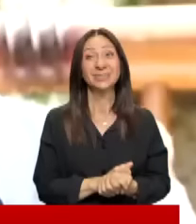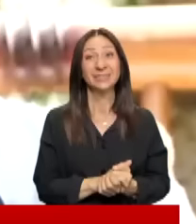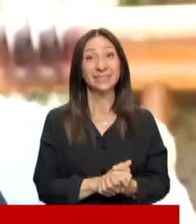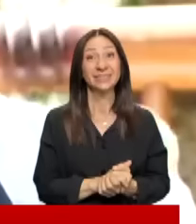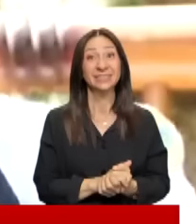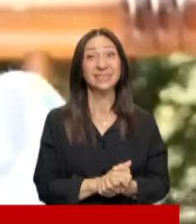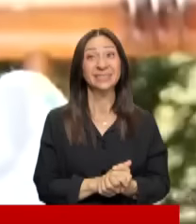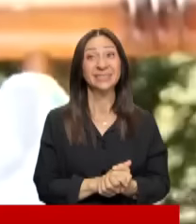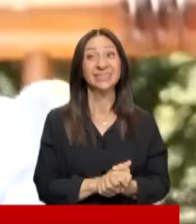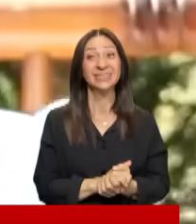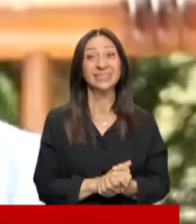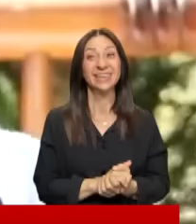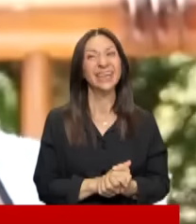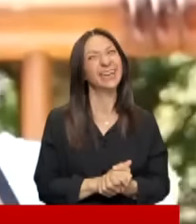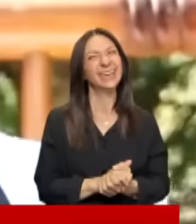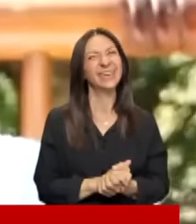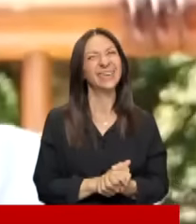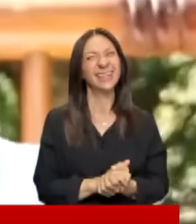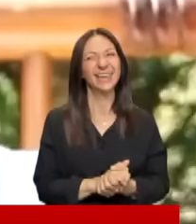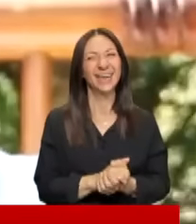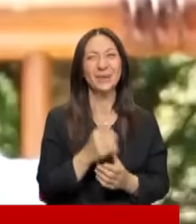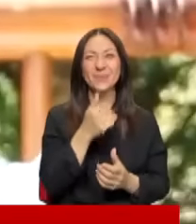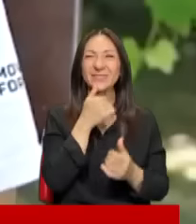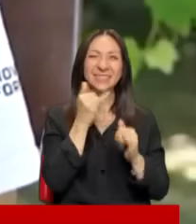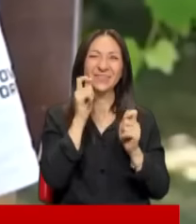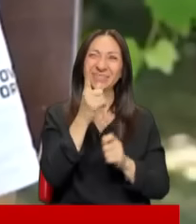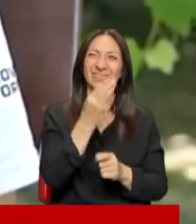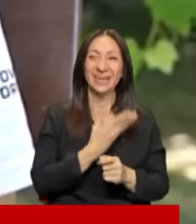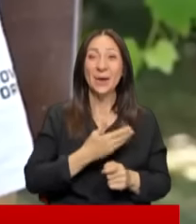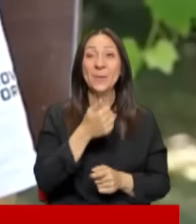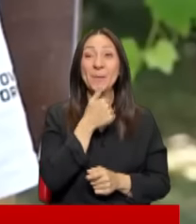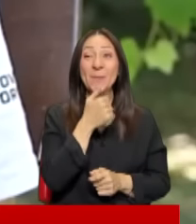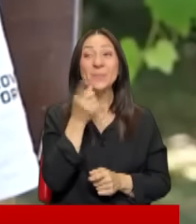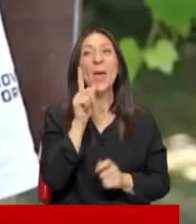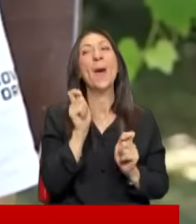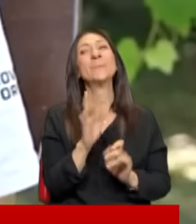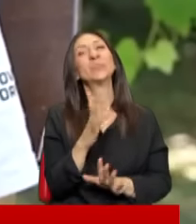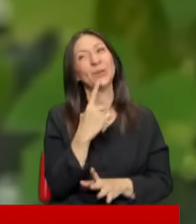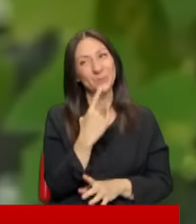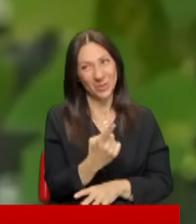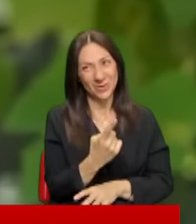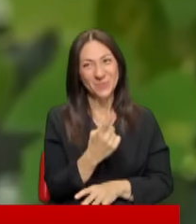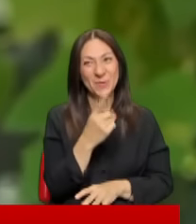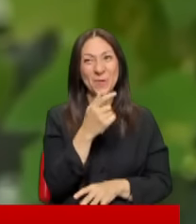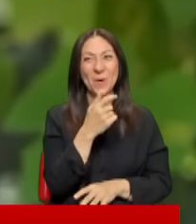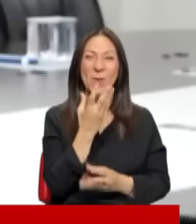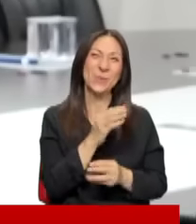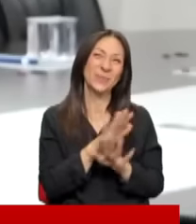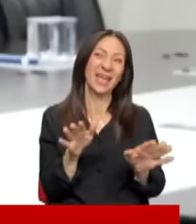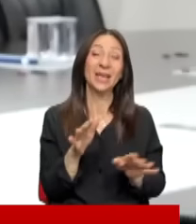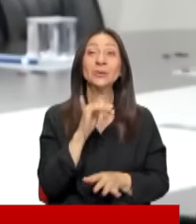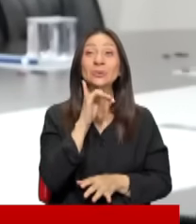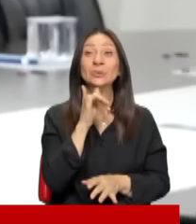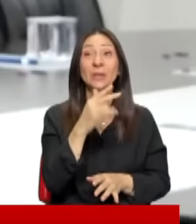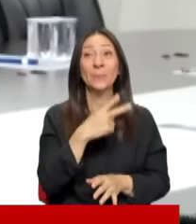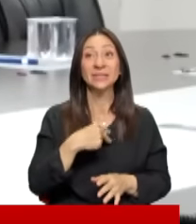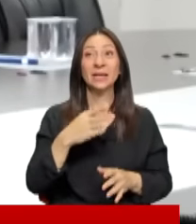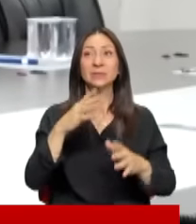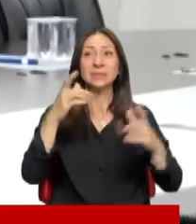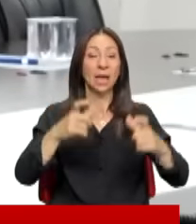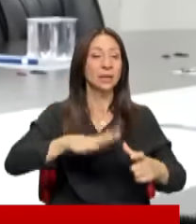diyorum. Sonra? Seni çok seviyorum, şaka yaptım diyorum. Baba bir daha yapmayacağım dedim, olur biter. Düzce Belediyesi